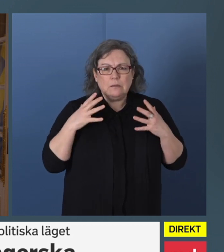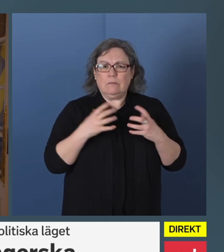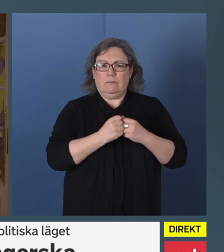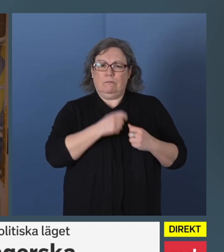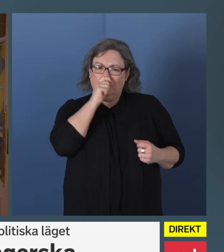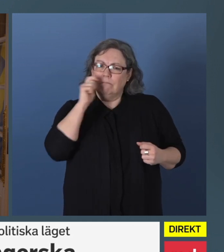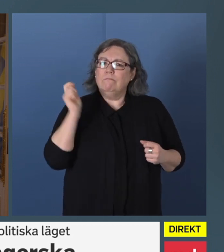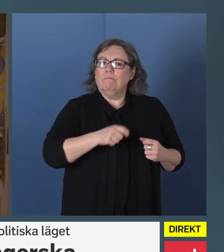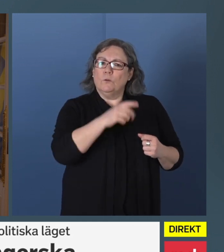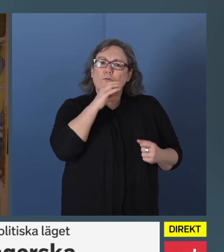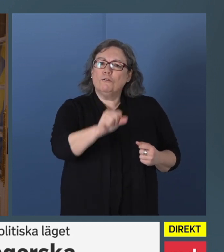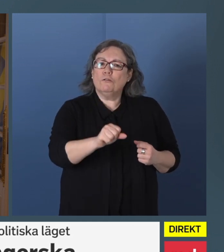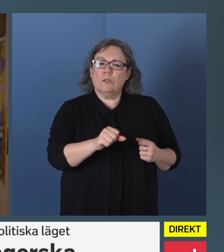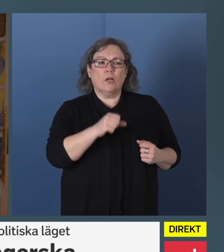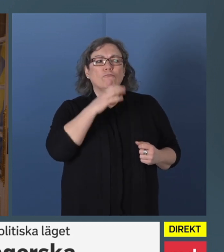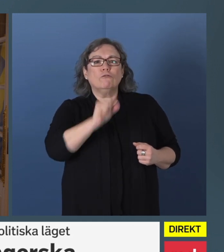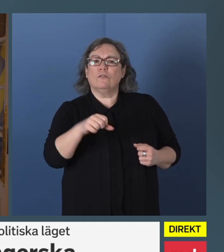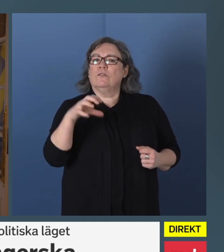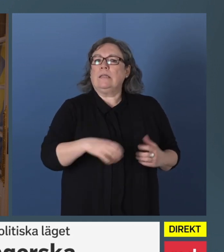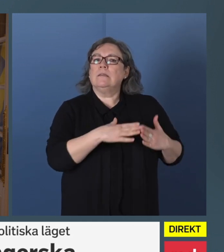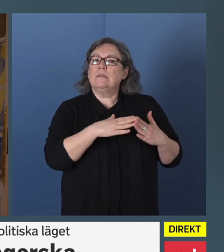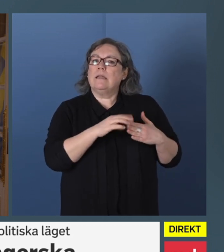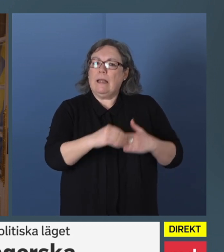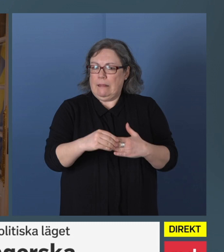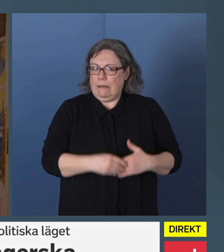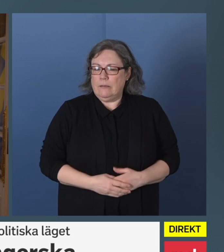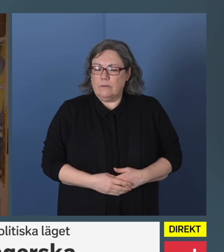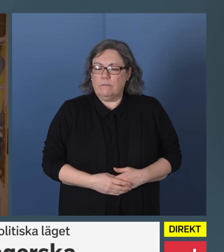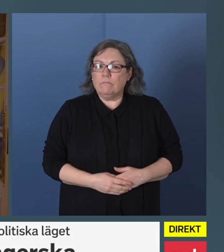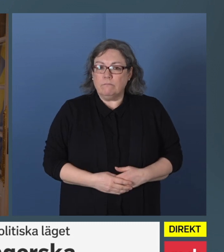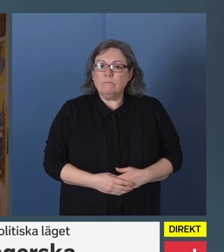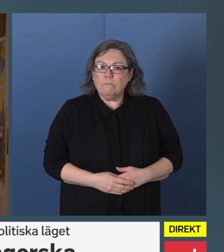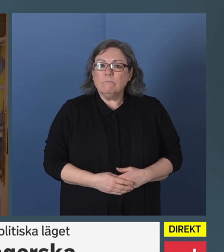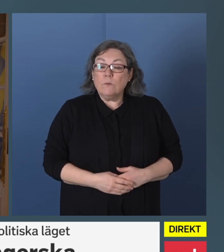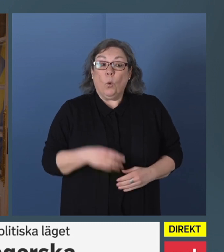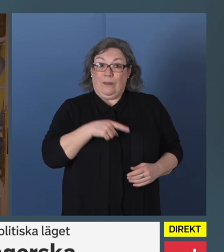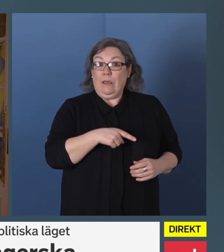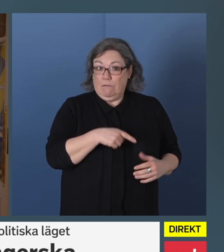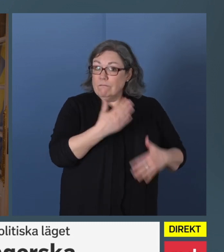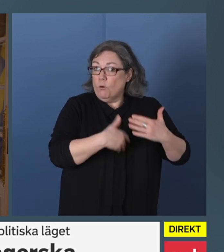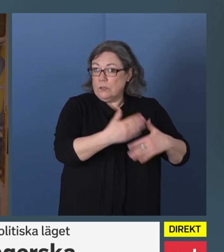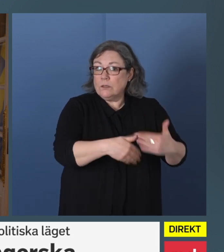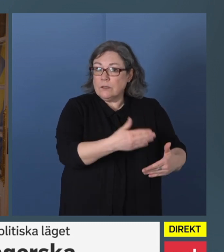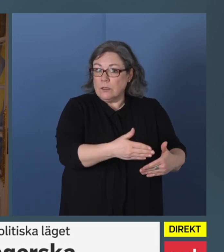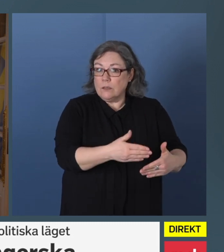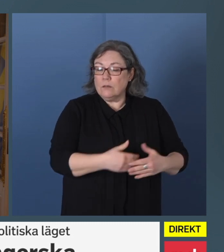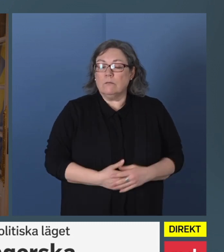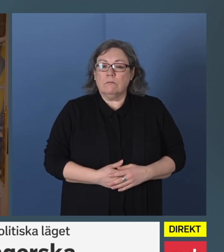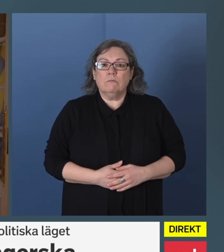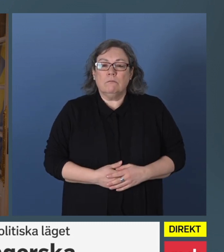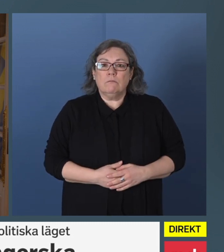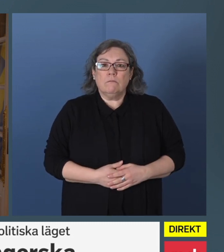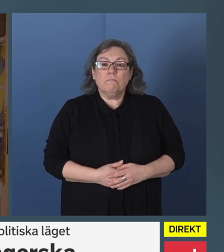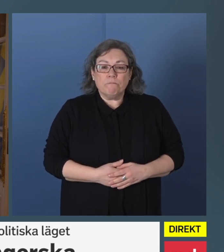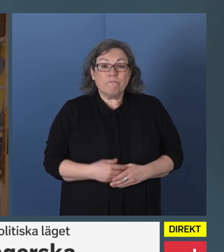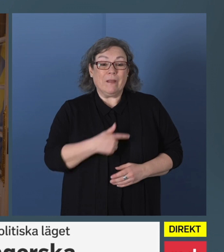mot Ryssland och den ryska statsledningen. Det arbetet fortsätter. Och